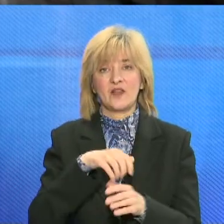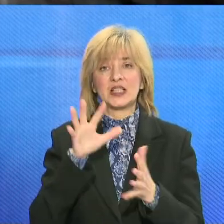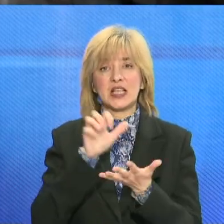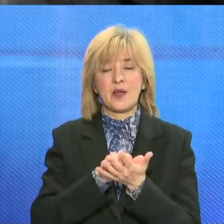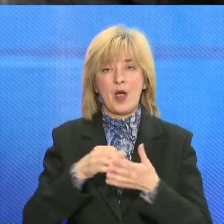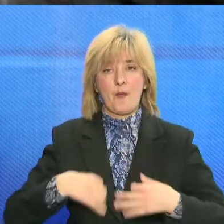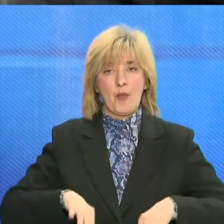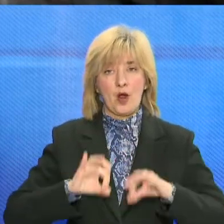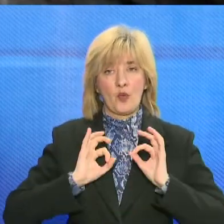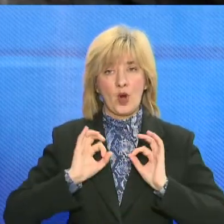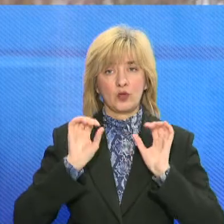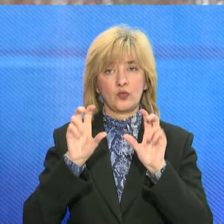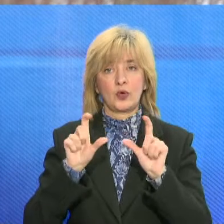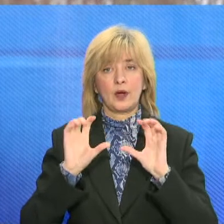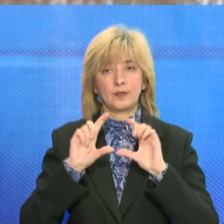займается прокуратура.